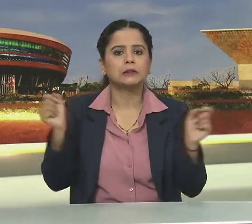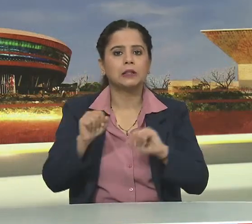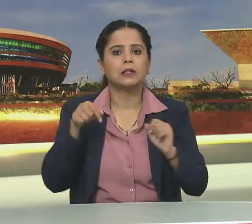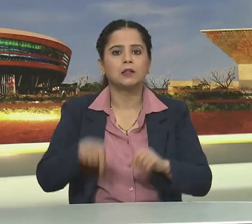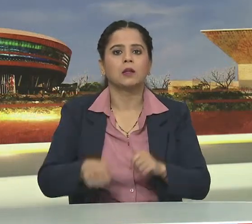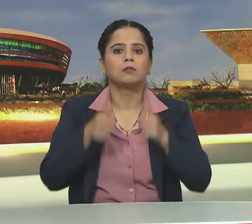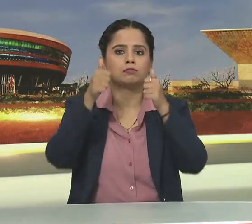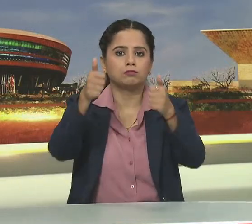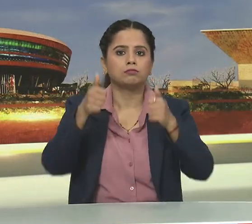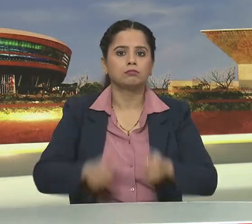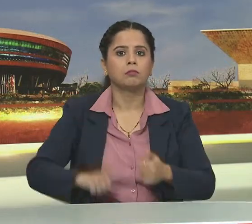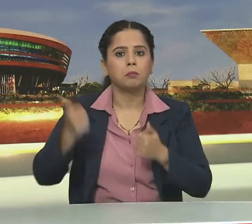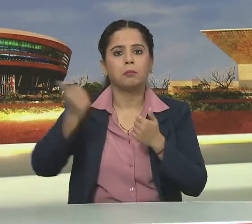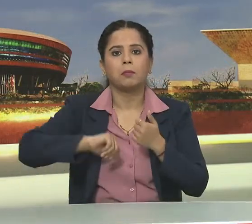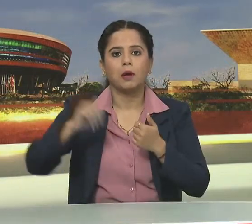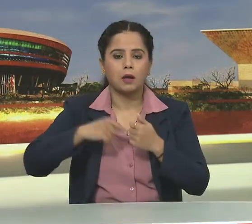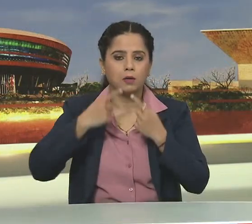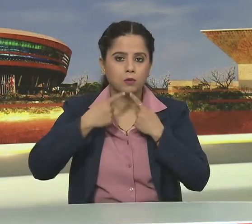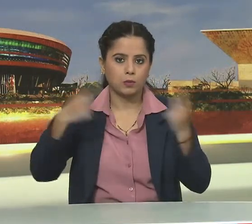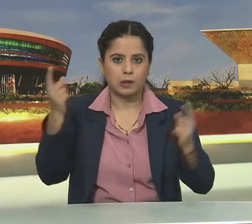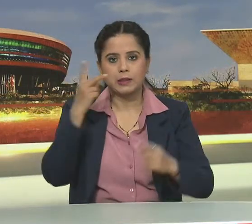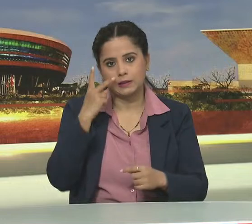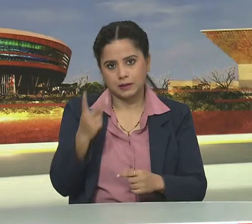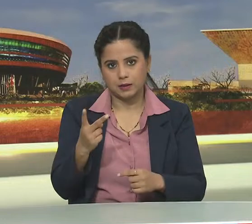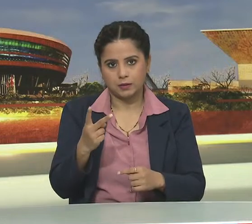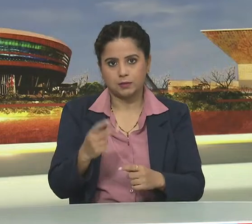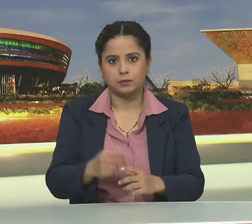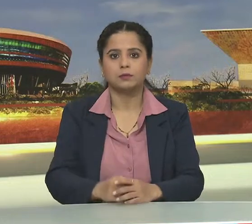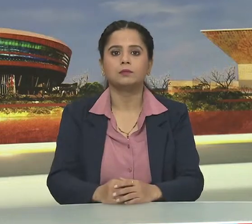के नतीजे होंगे घोषित।